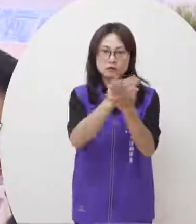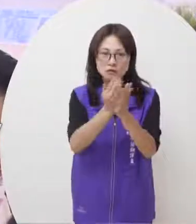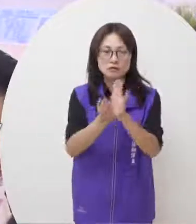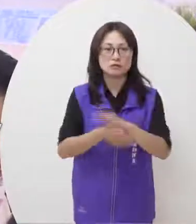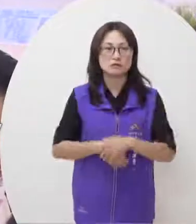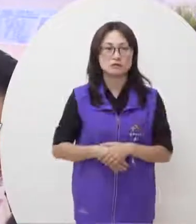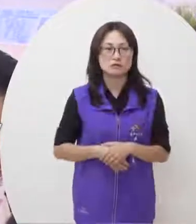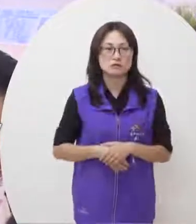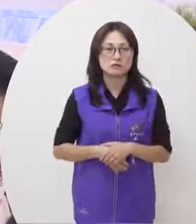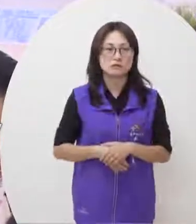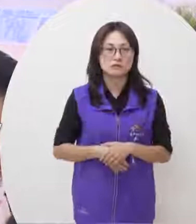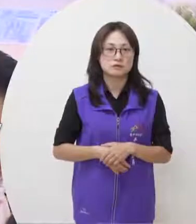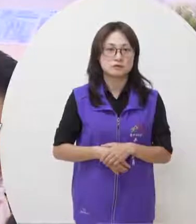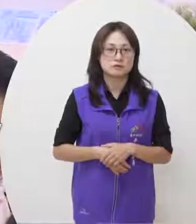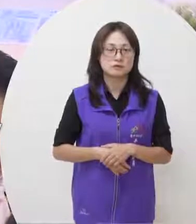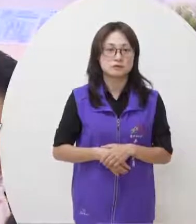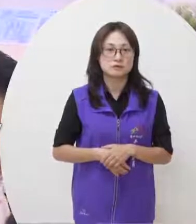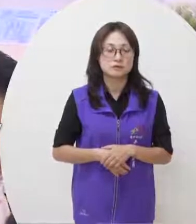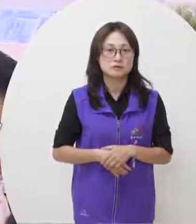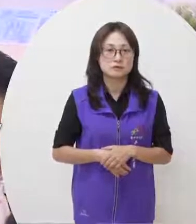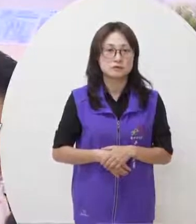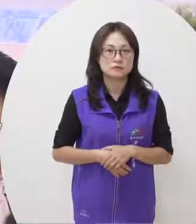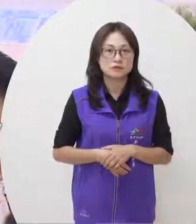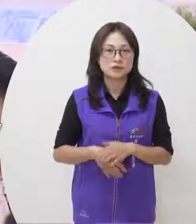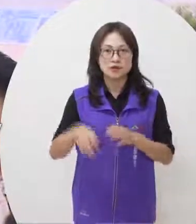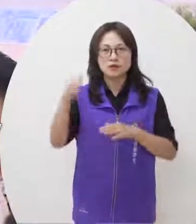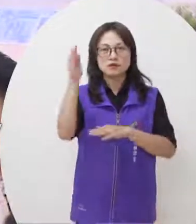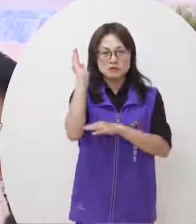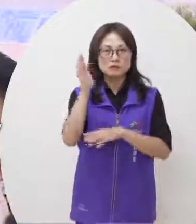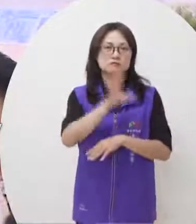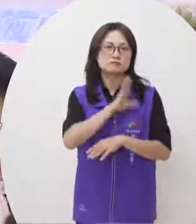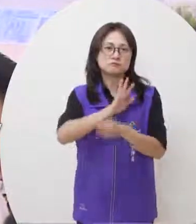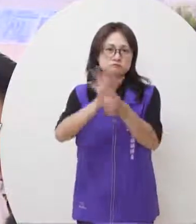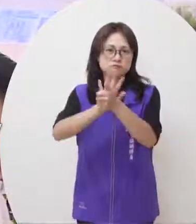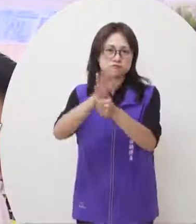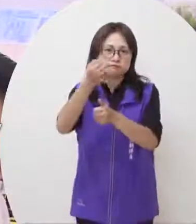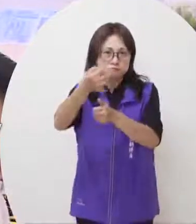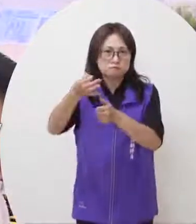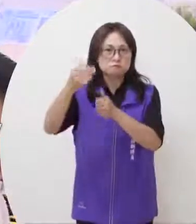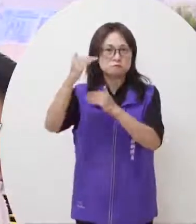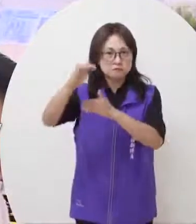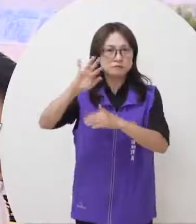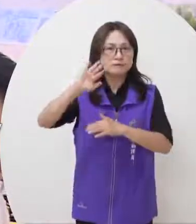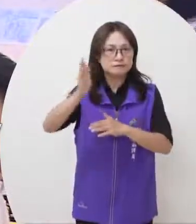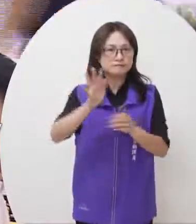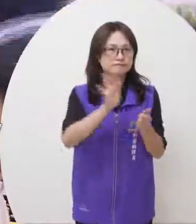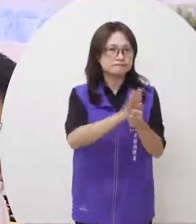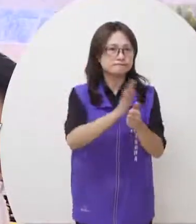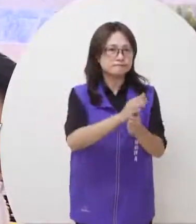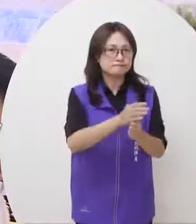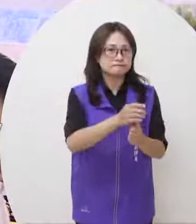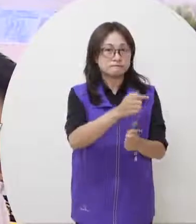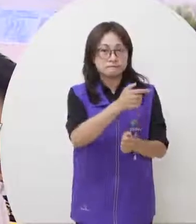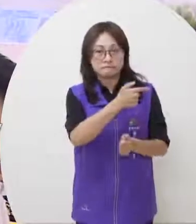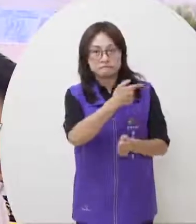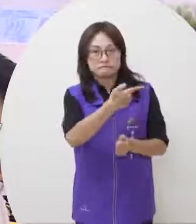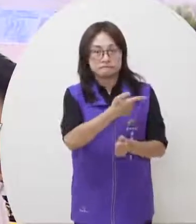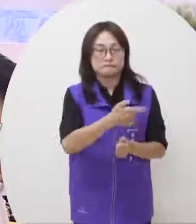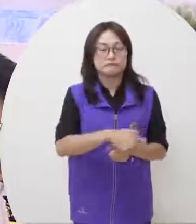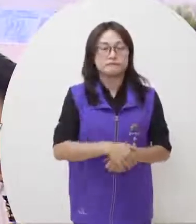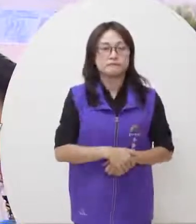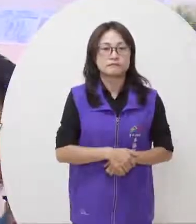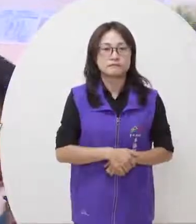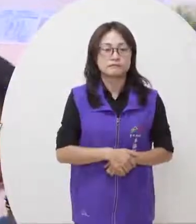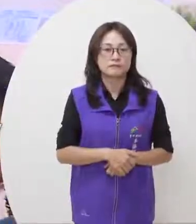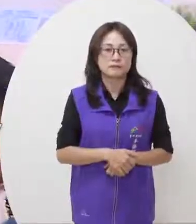等区里社团哦，政府的资源有限的哦，民力无穷的。那区公所与各里办公室